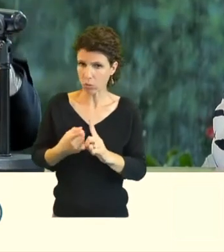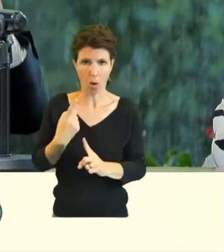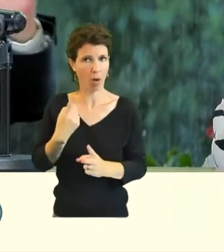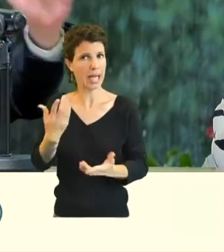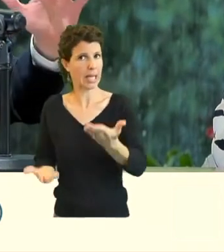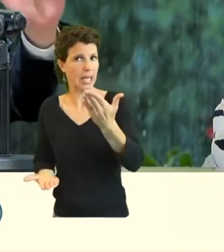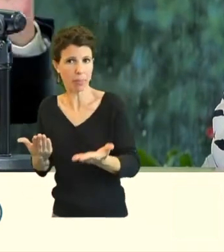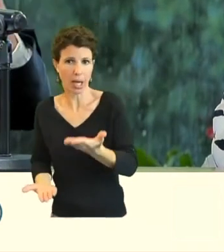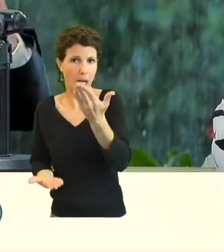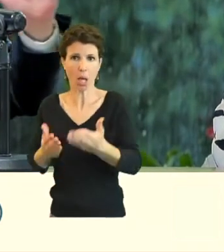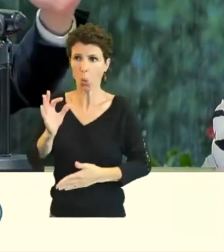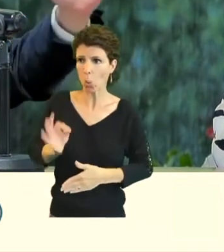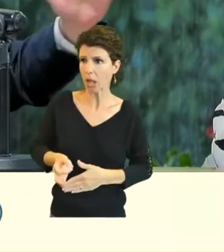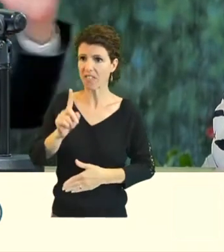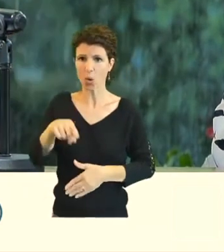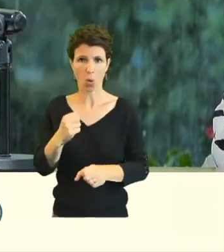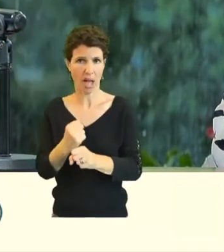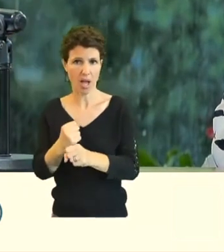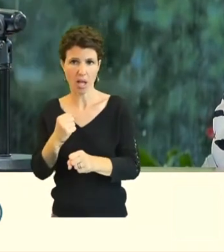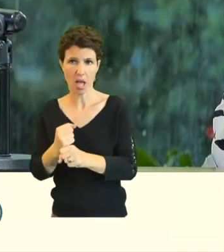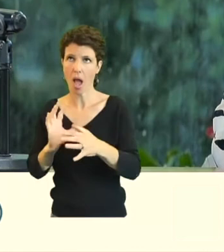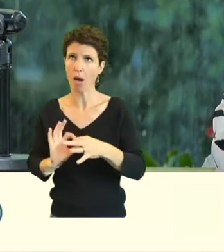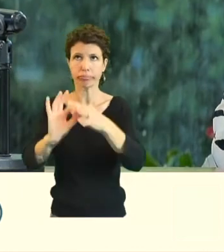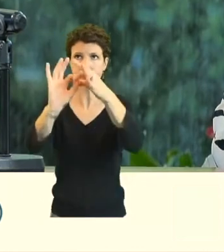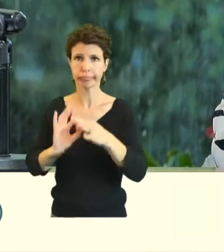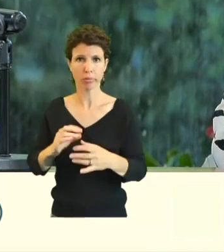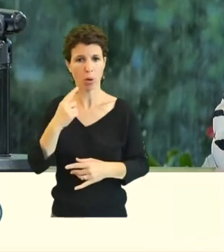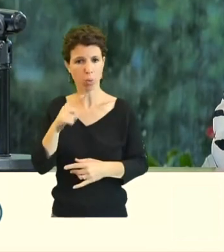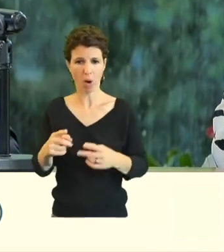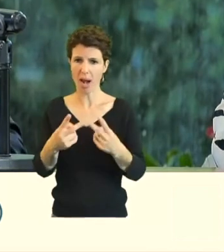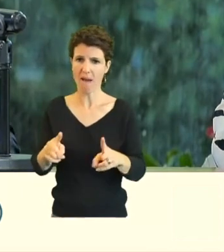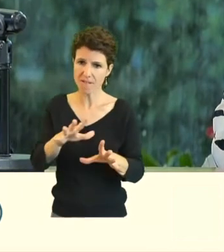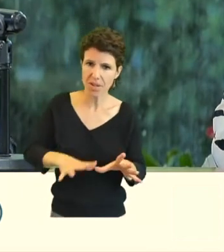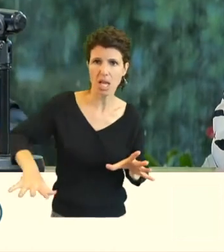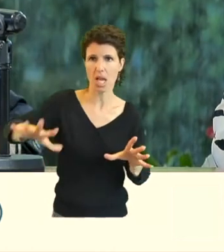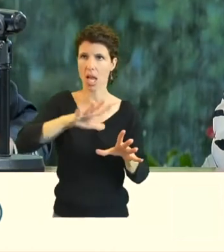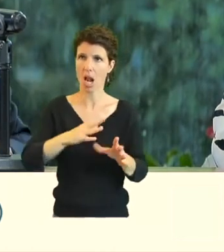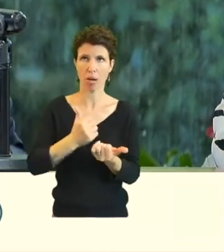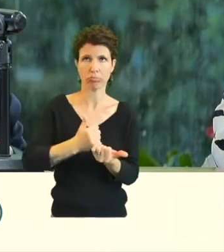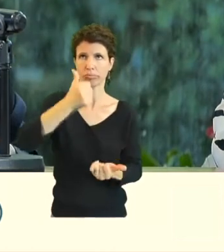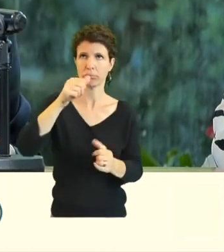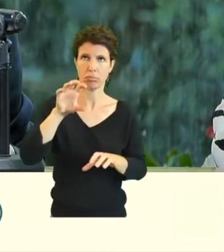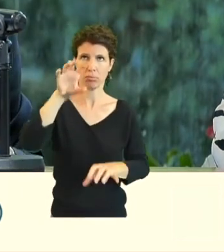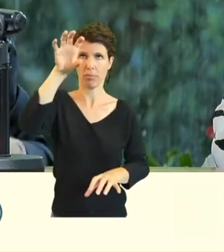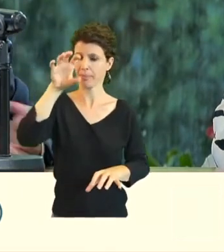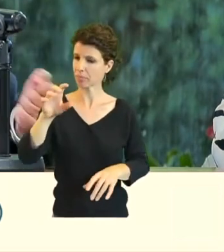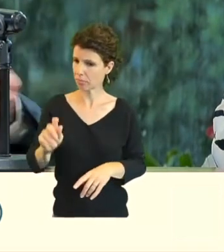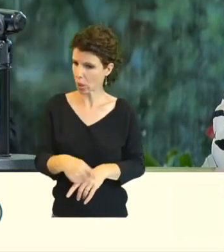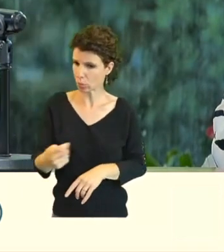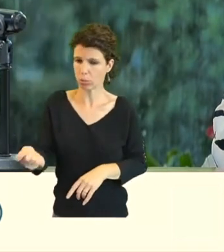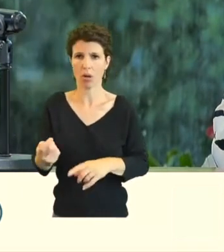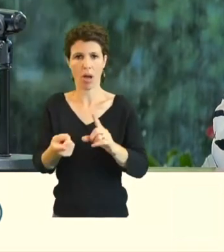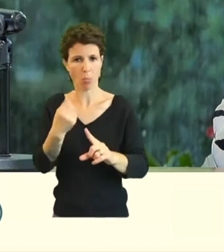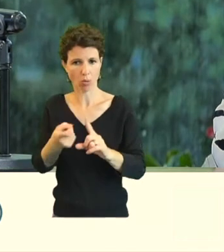équilibrée sur les deux extrémités de la ville. Et donc, oui, il faut une piscine dans les quartiers nord, et